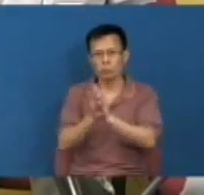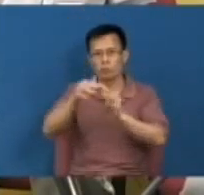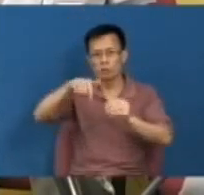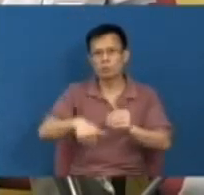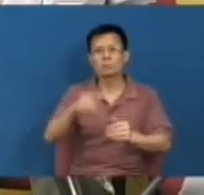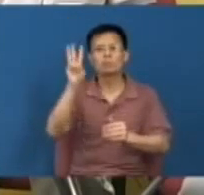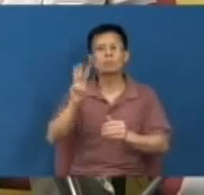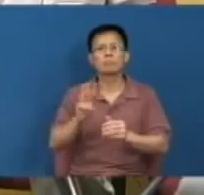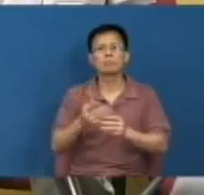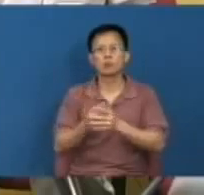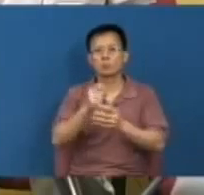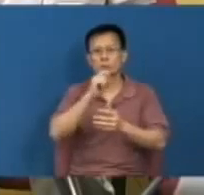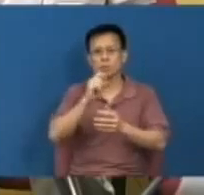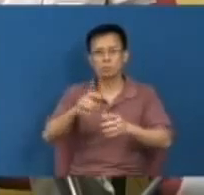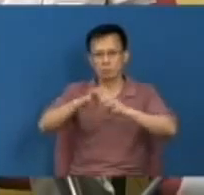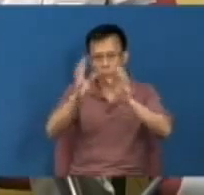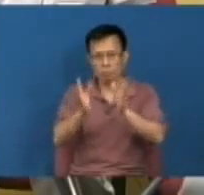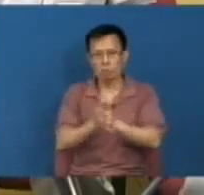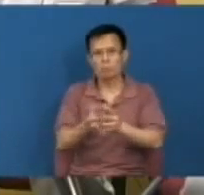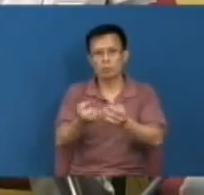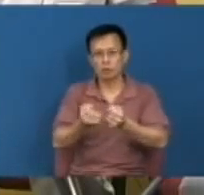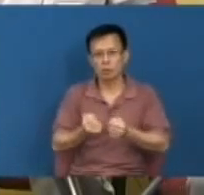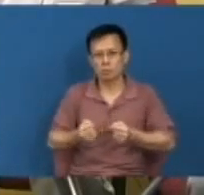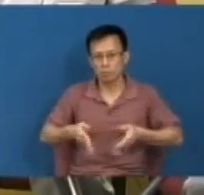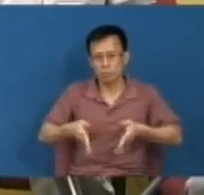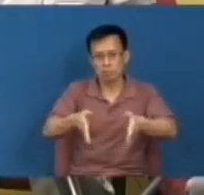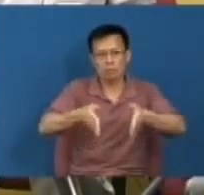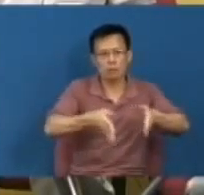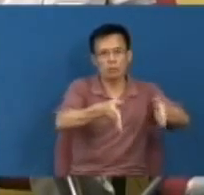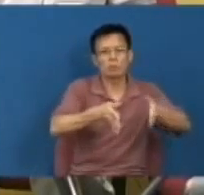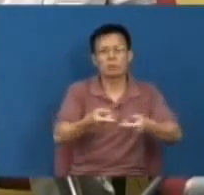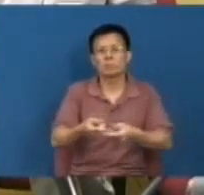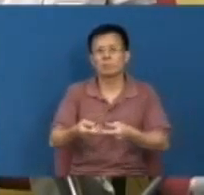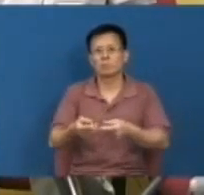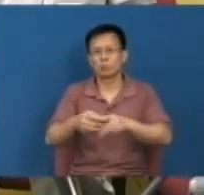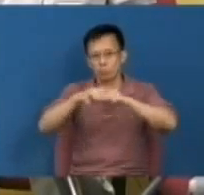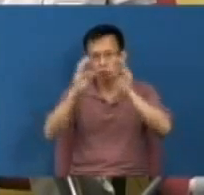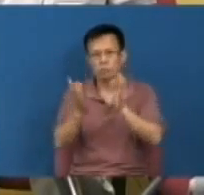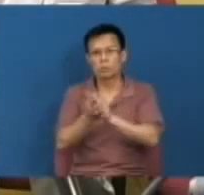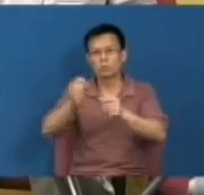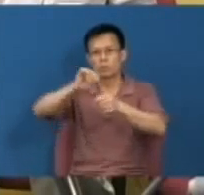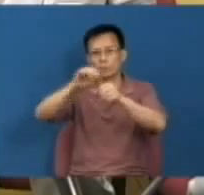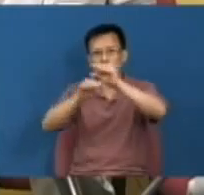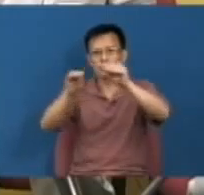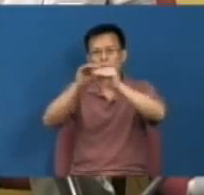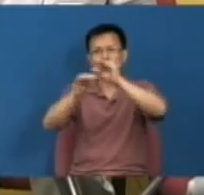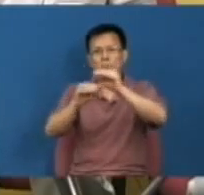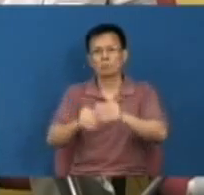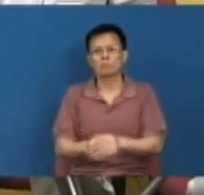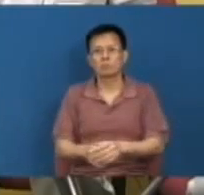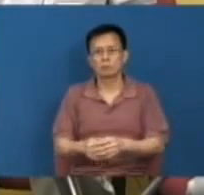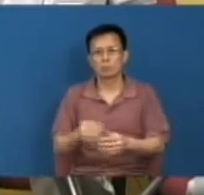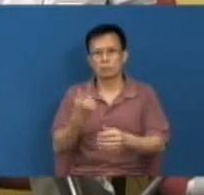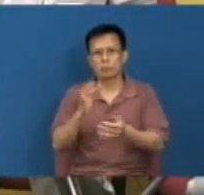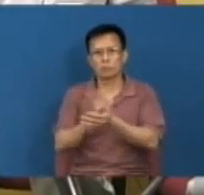哋所收嗰幾條街啊，全部都係加建嘅、前邊嗰度。我加建， 但相安無事咁多年都安全啦，係